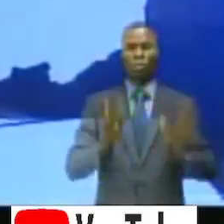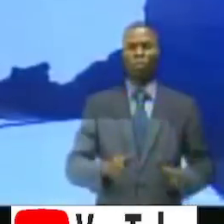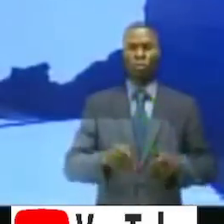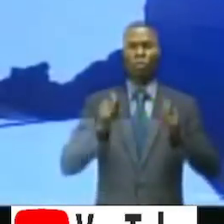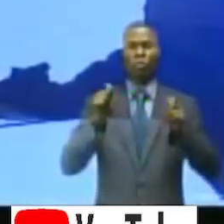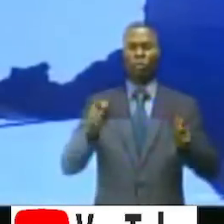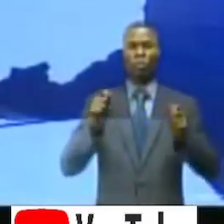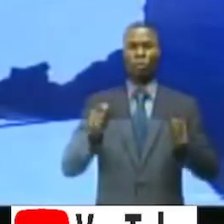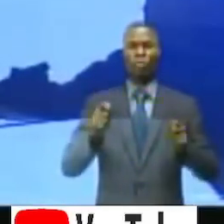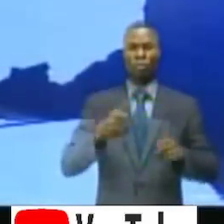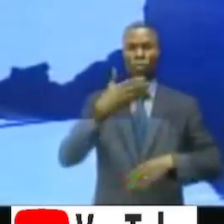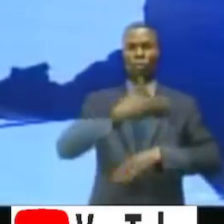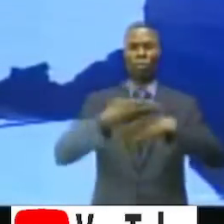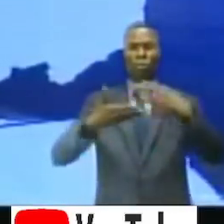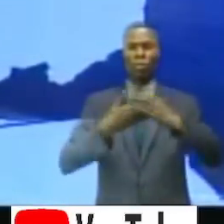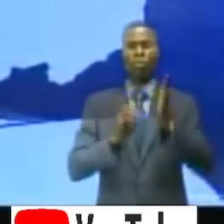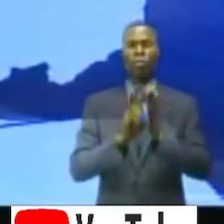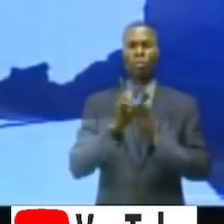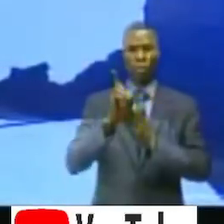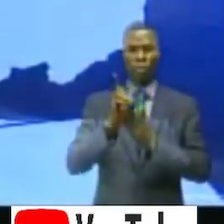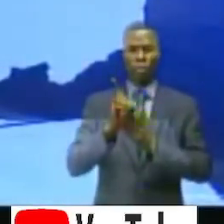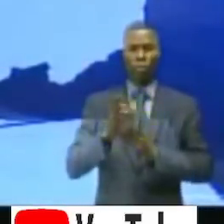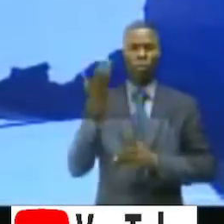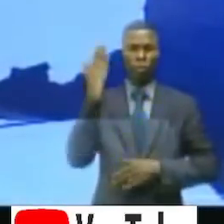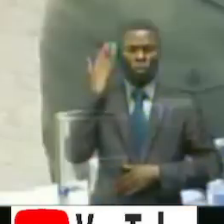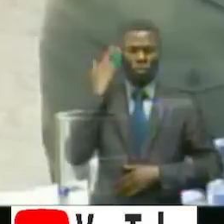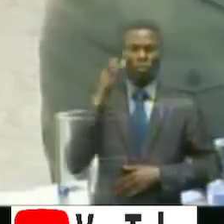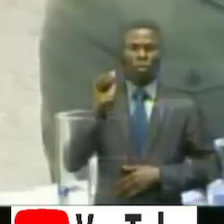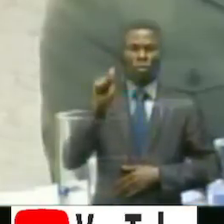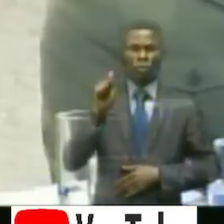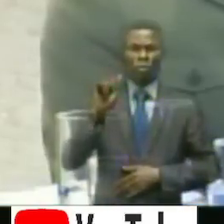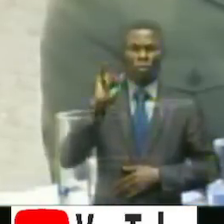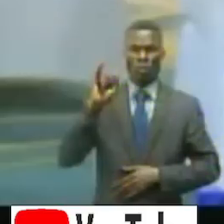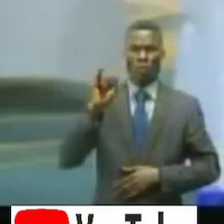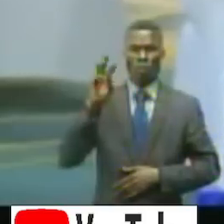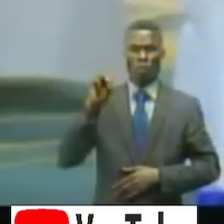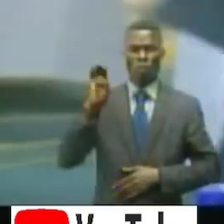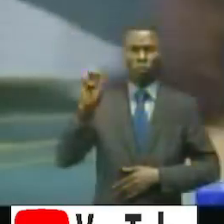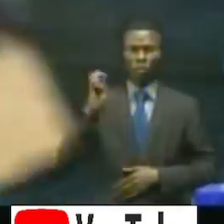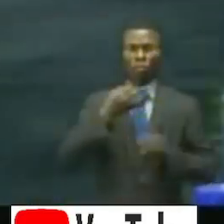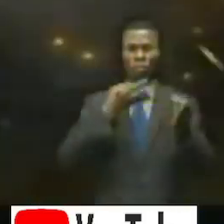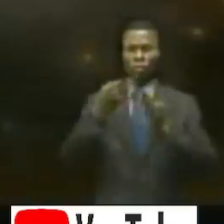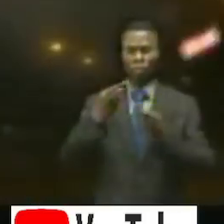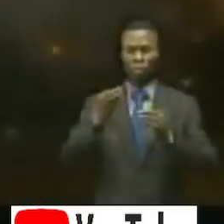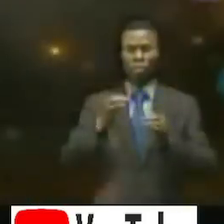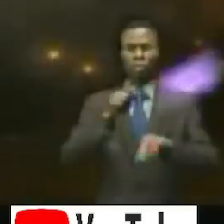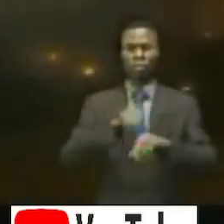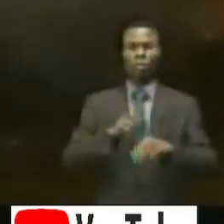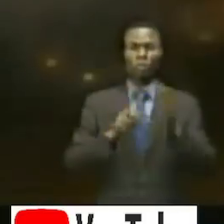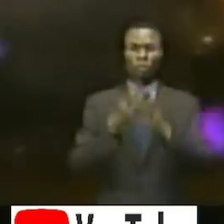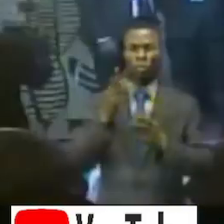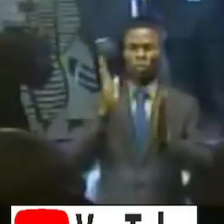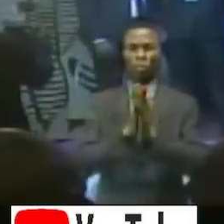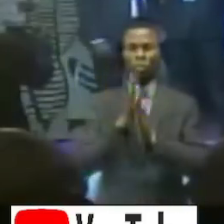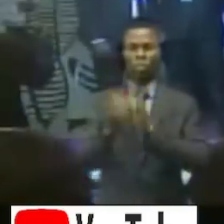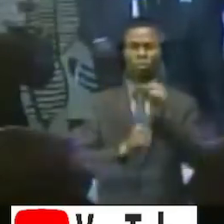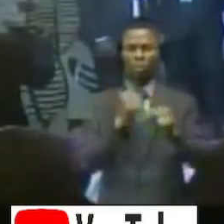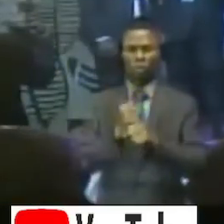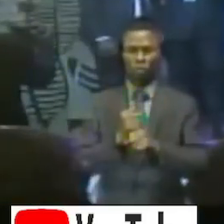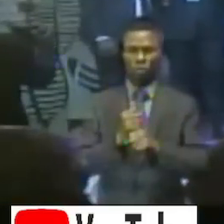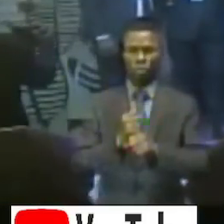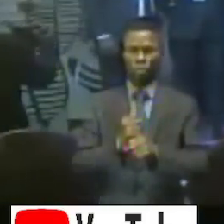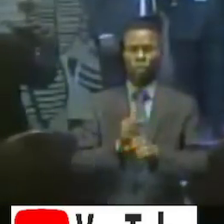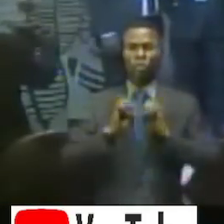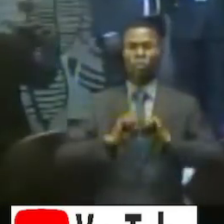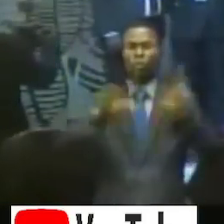magazine Infrastructure et Développement, Aimé Mutombo, est revenu en deux temps trois mouvements sur les 10 ans du magazine et le